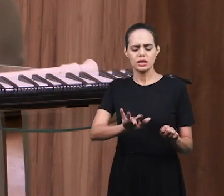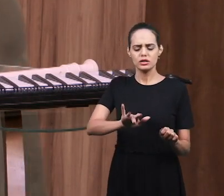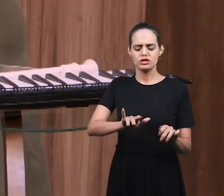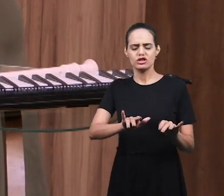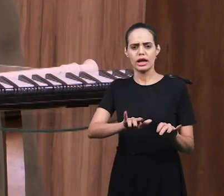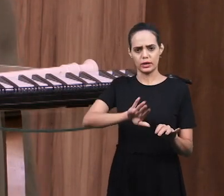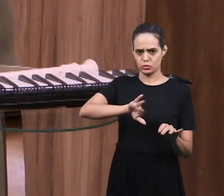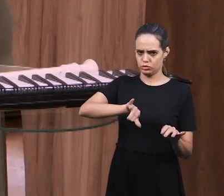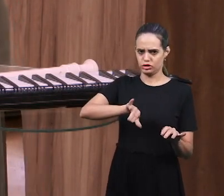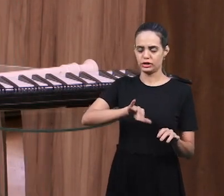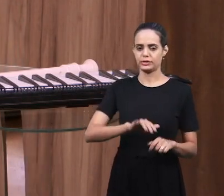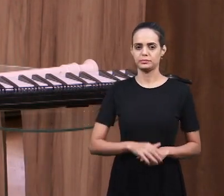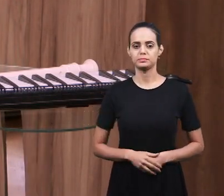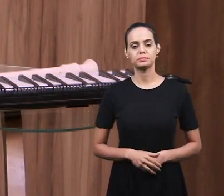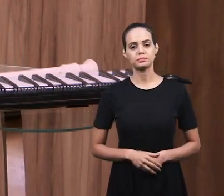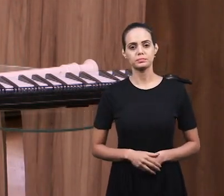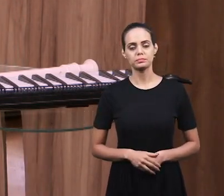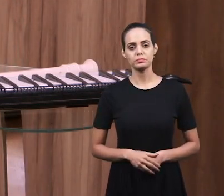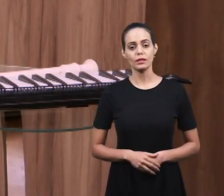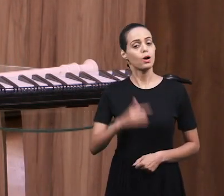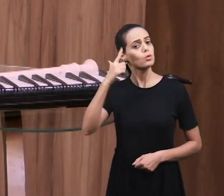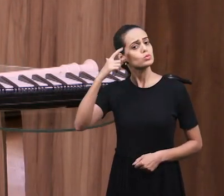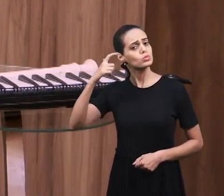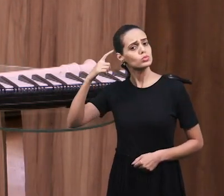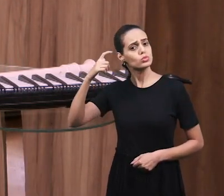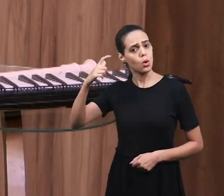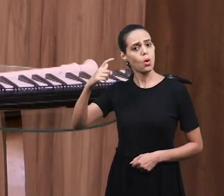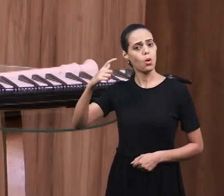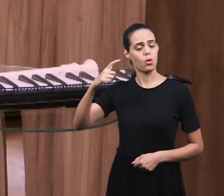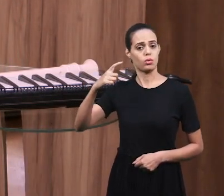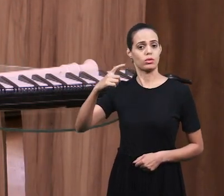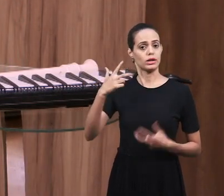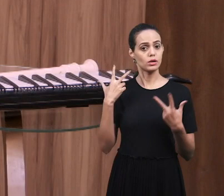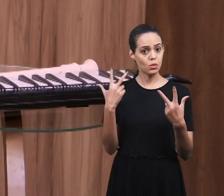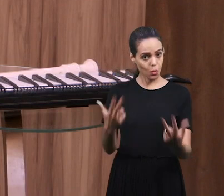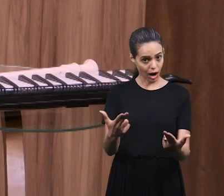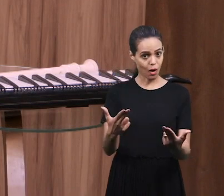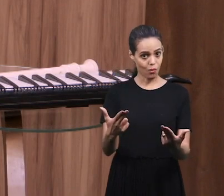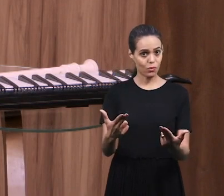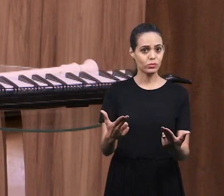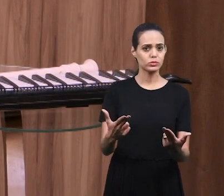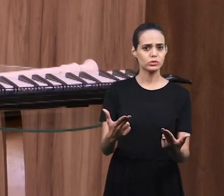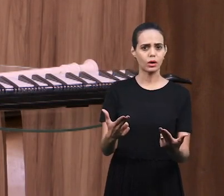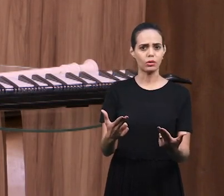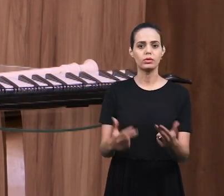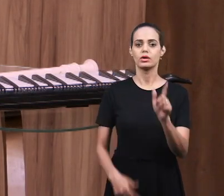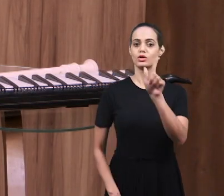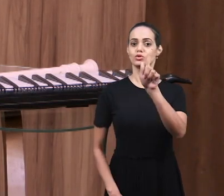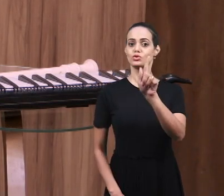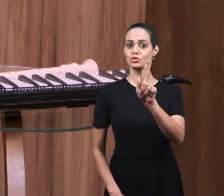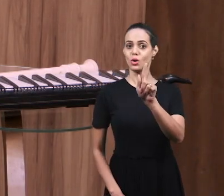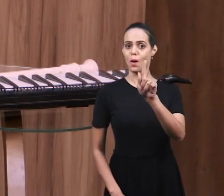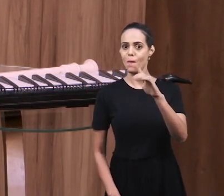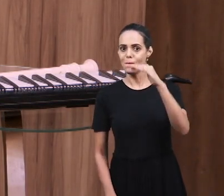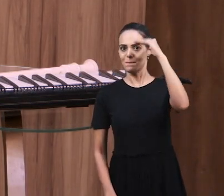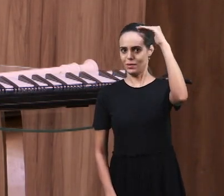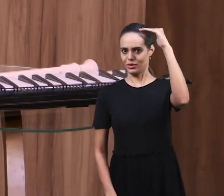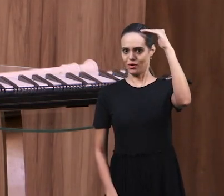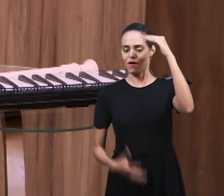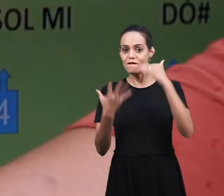doigté. Le ton, c'est le même, sol majeur. Nous allons lire les notes.